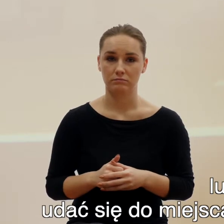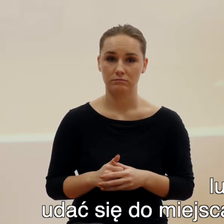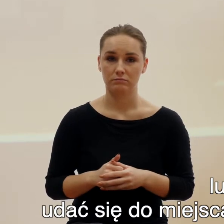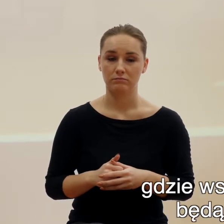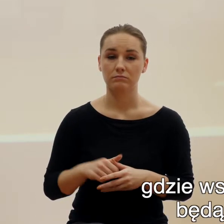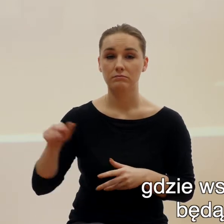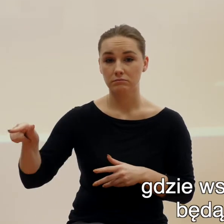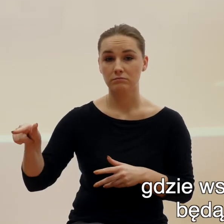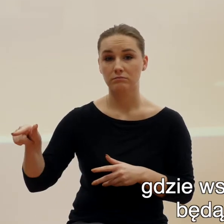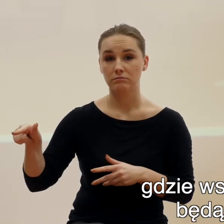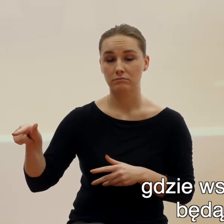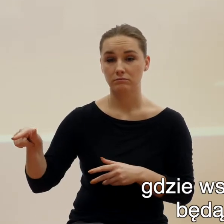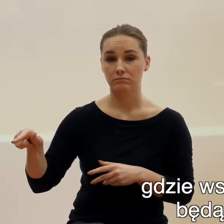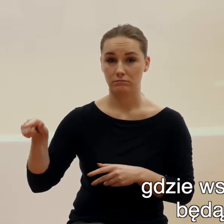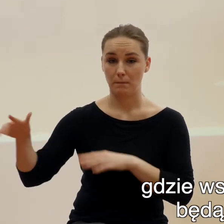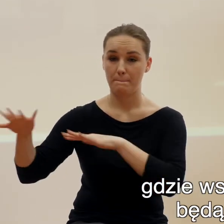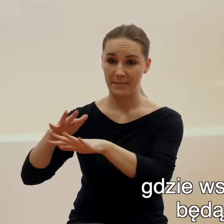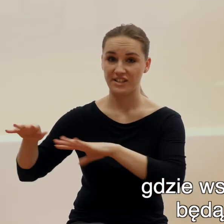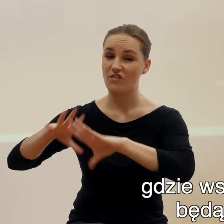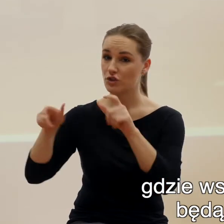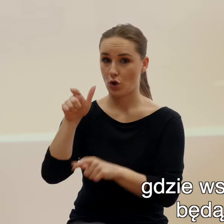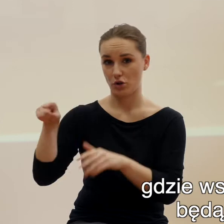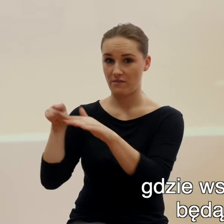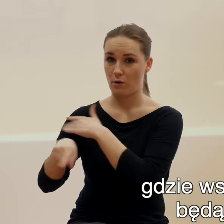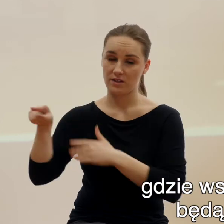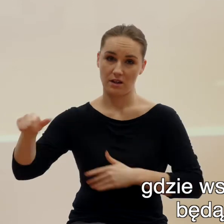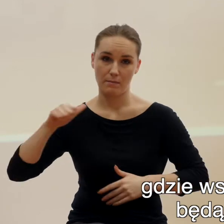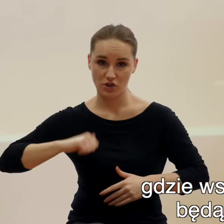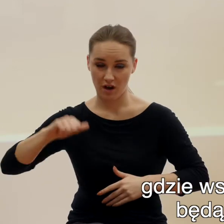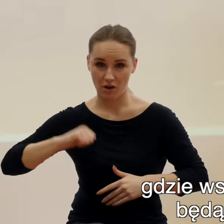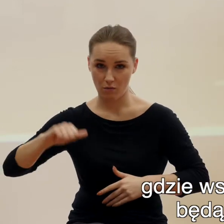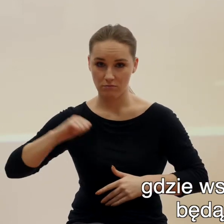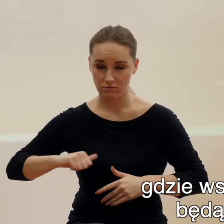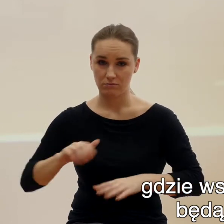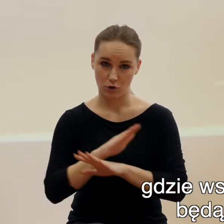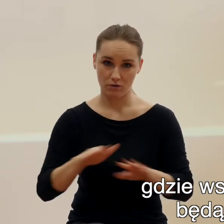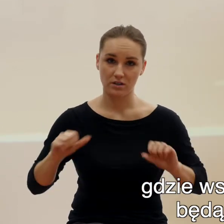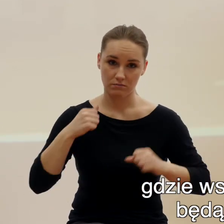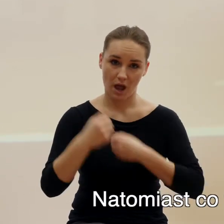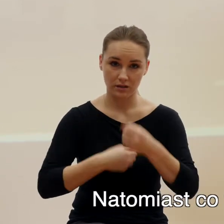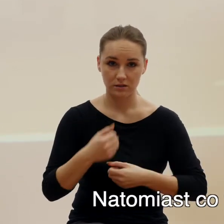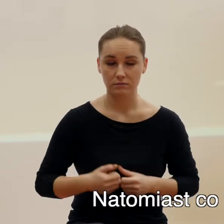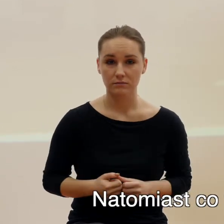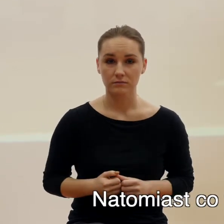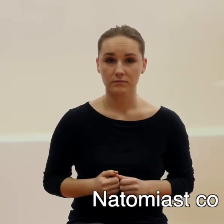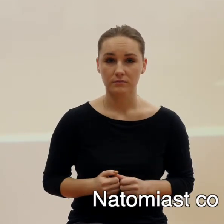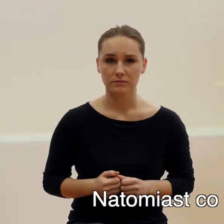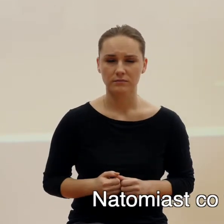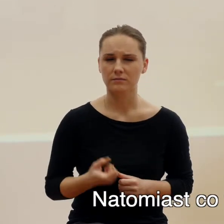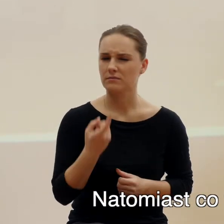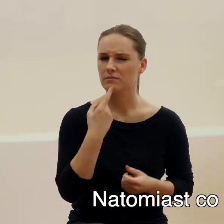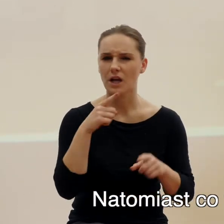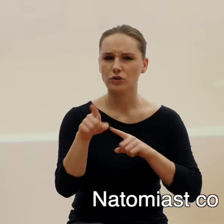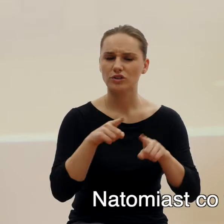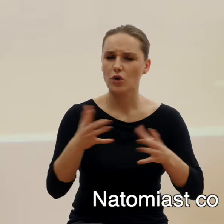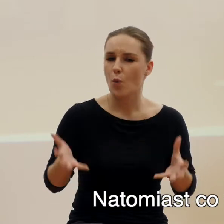jako to miejsce, gdzie wszystkie osoby, które są ewakuowane, będą oczekiwały na zakończenie akcji. Natomiast co to znaczy uratowania